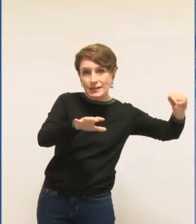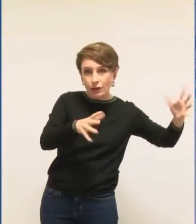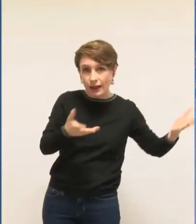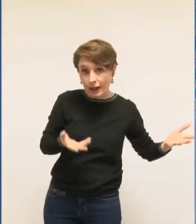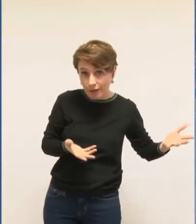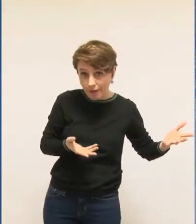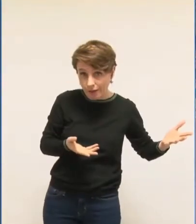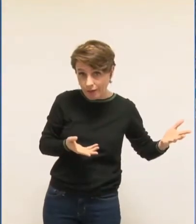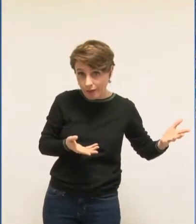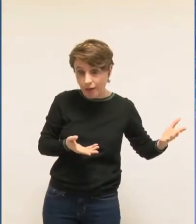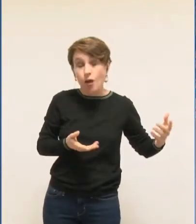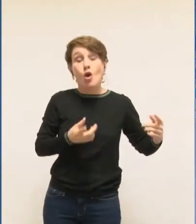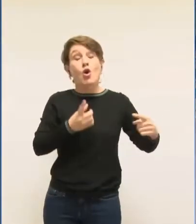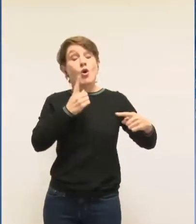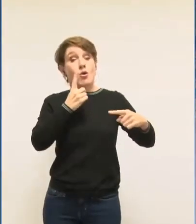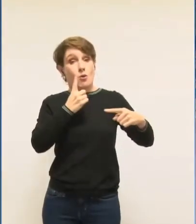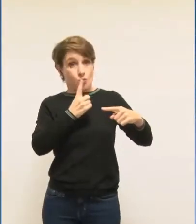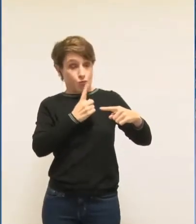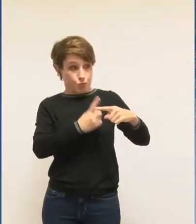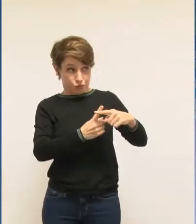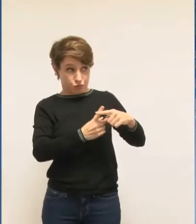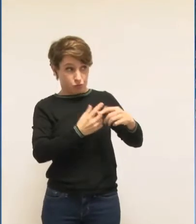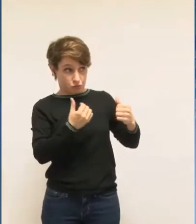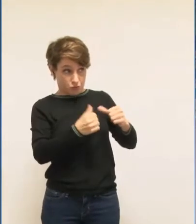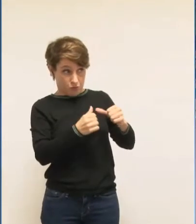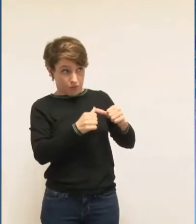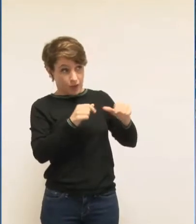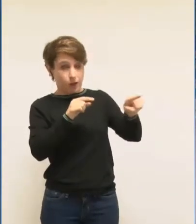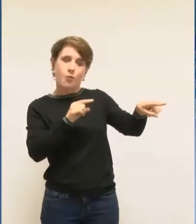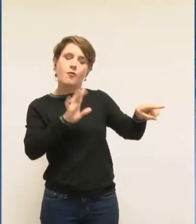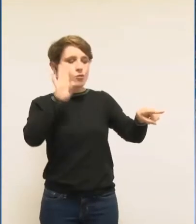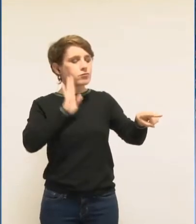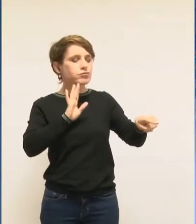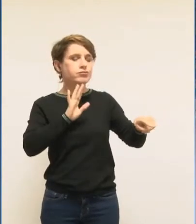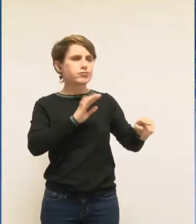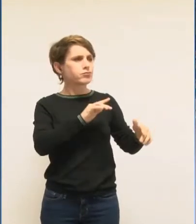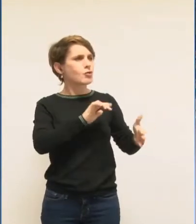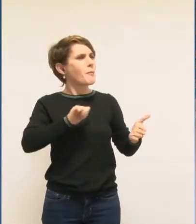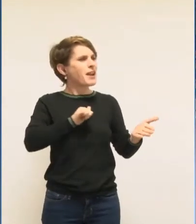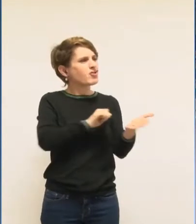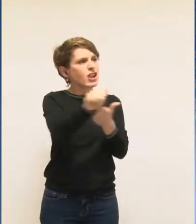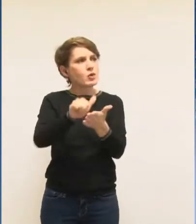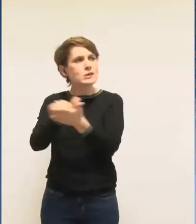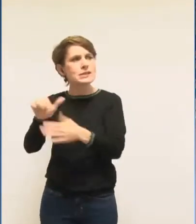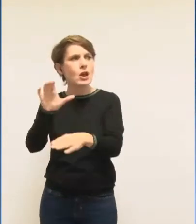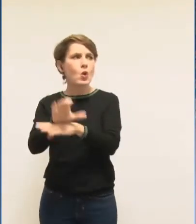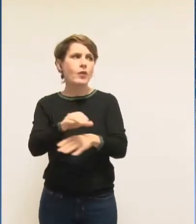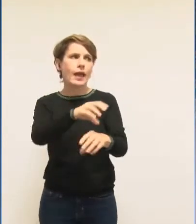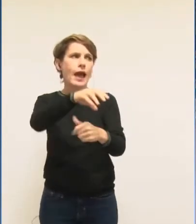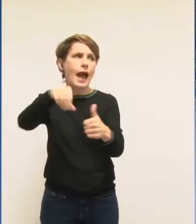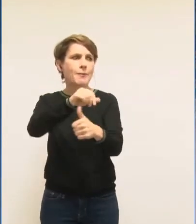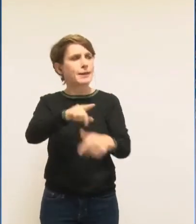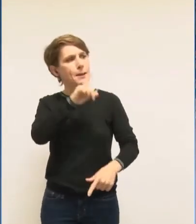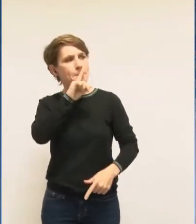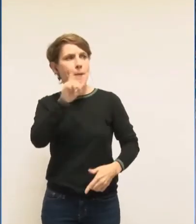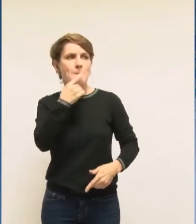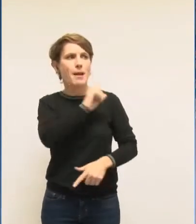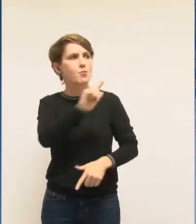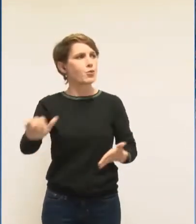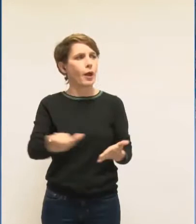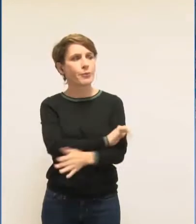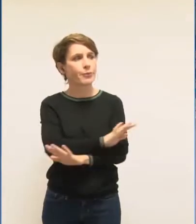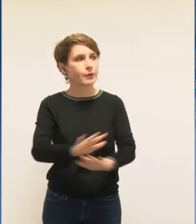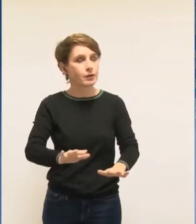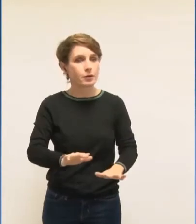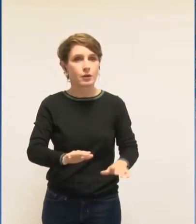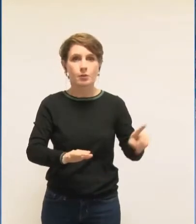processus de reconnaissance internationale du génocide des Arméniens. Vous comprenez pourquoi, 28 ans après, les frontières restent